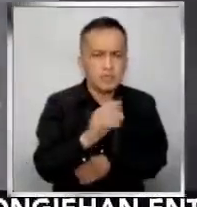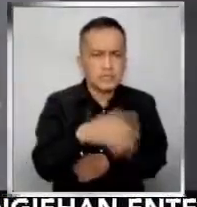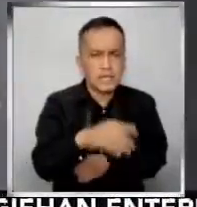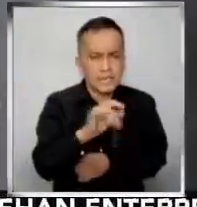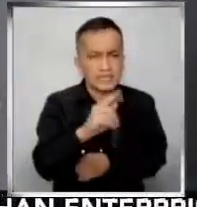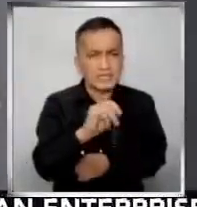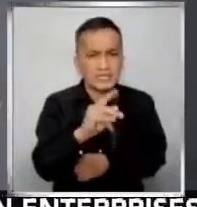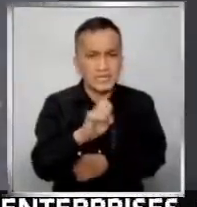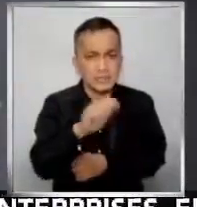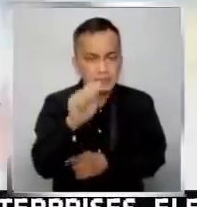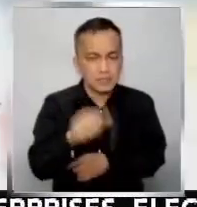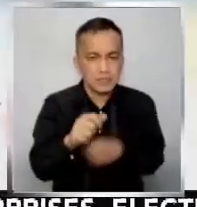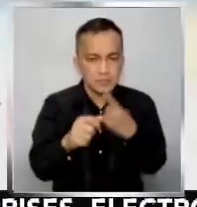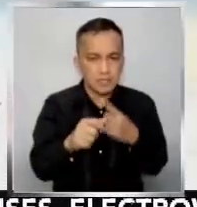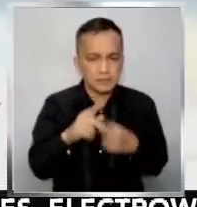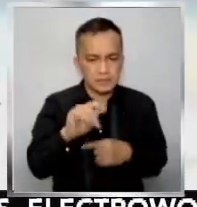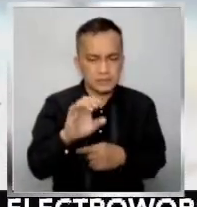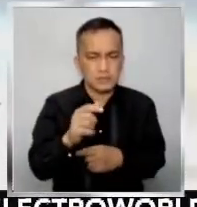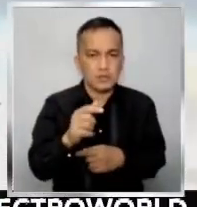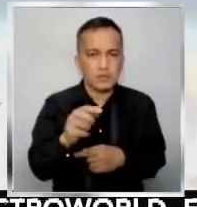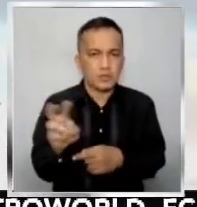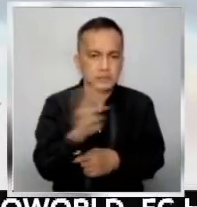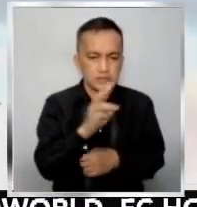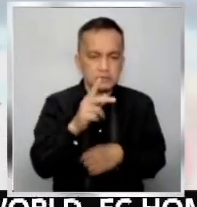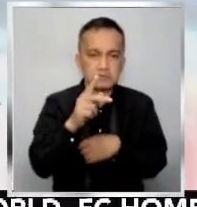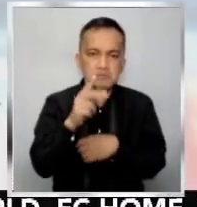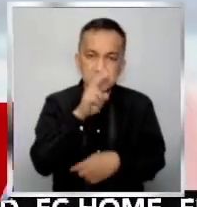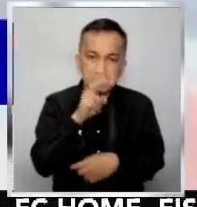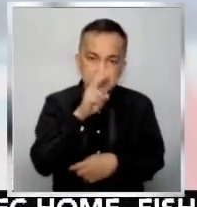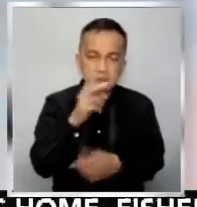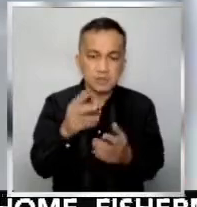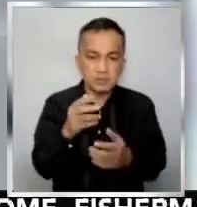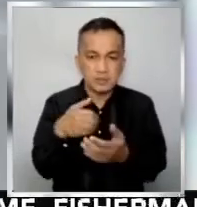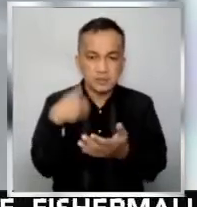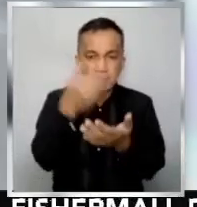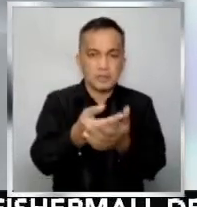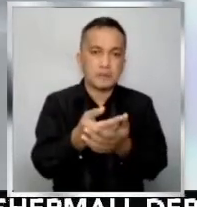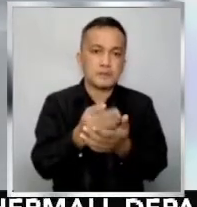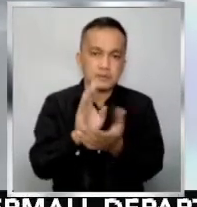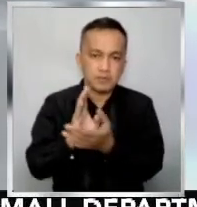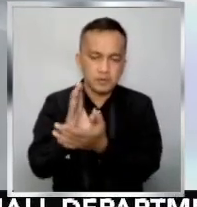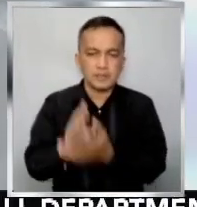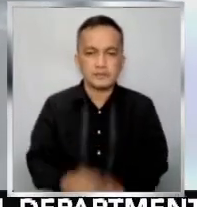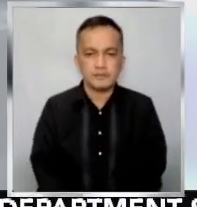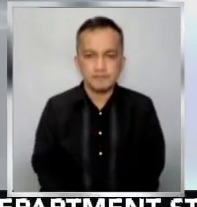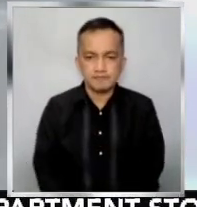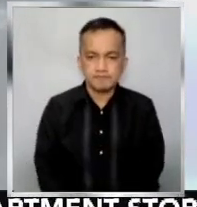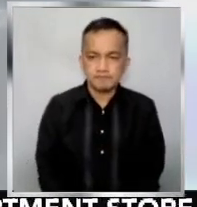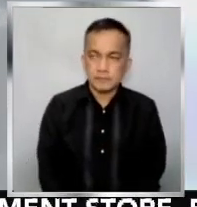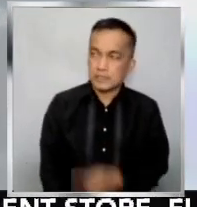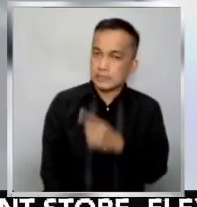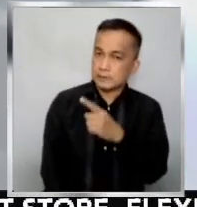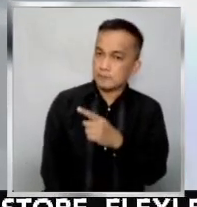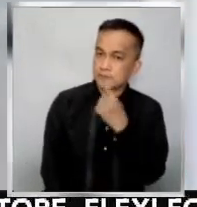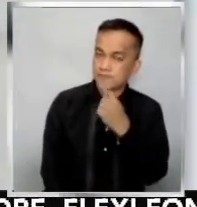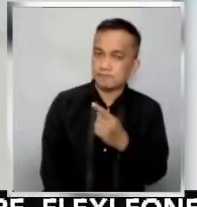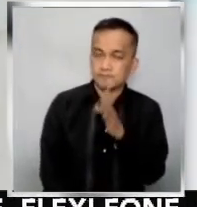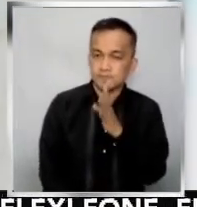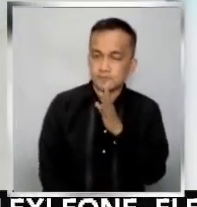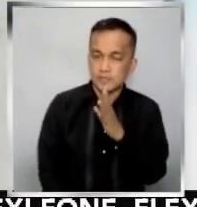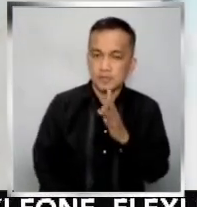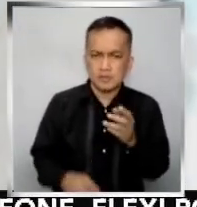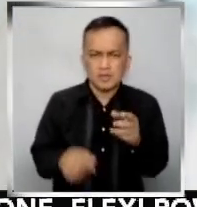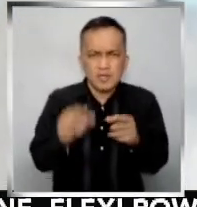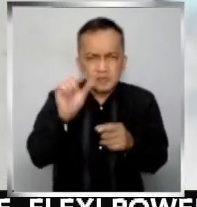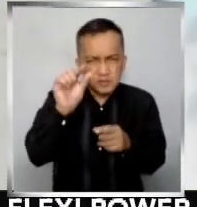PCG Western Visayas. Maari din daw itong umabot sa Boracay. We have a very slim chance na makadabot